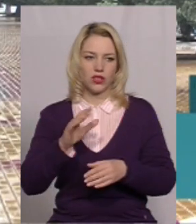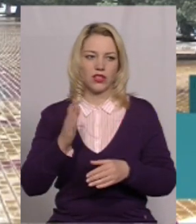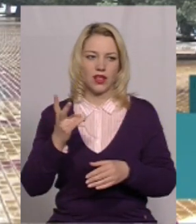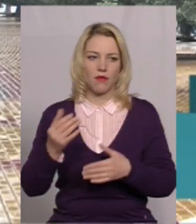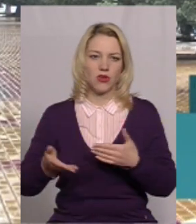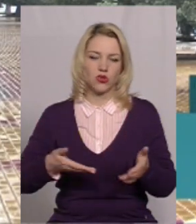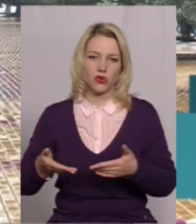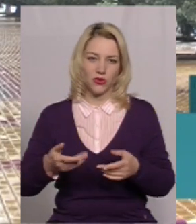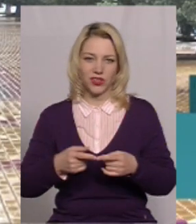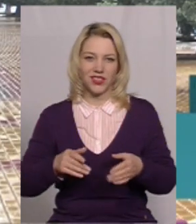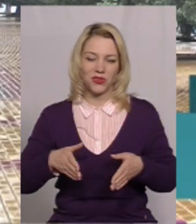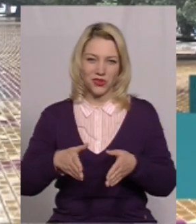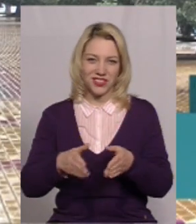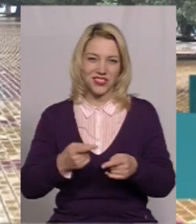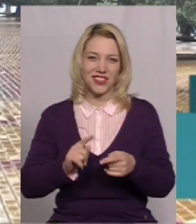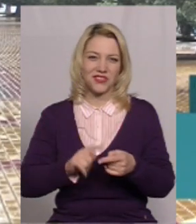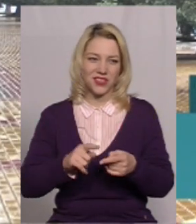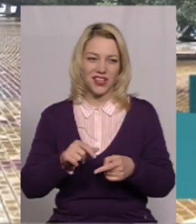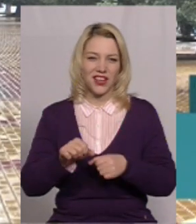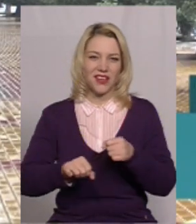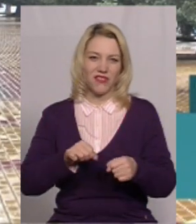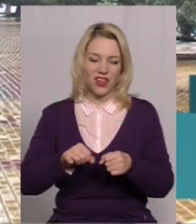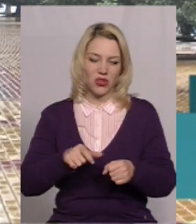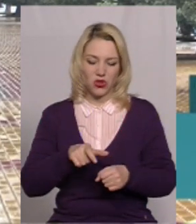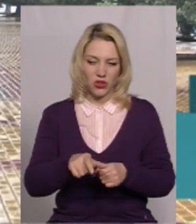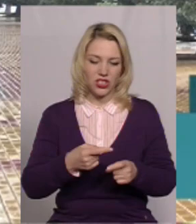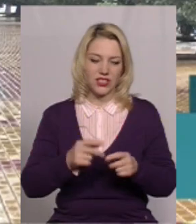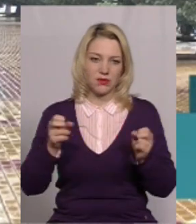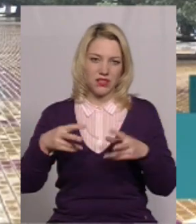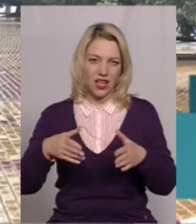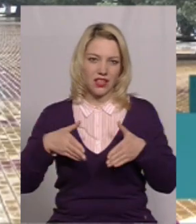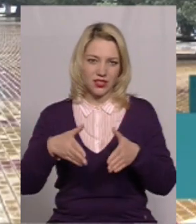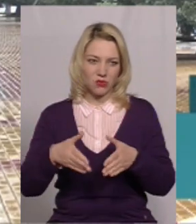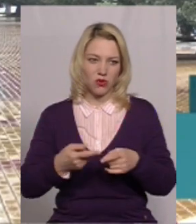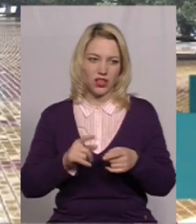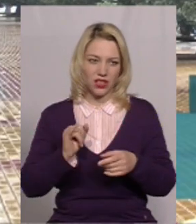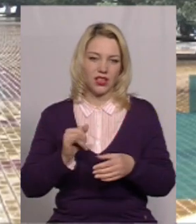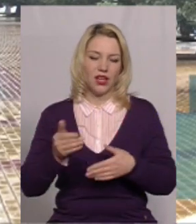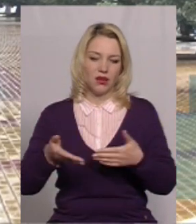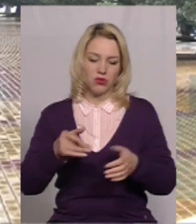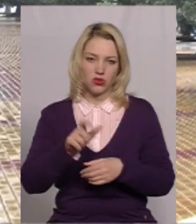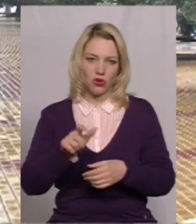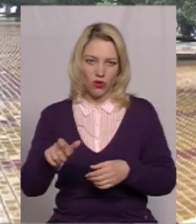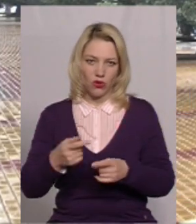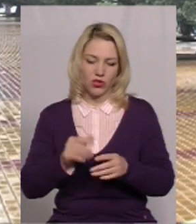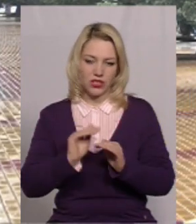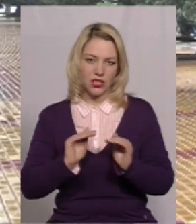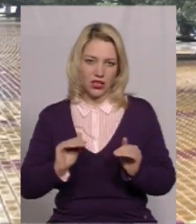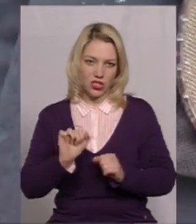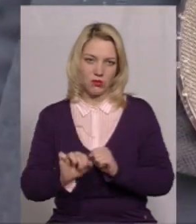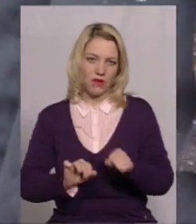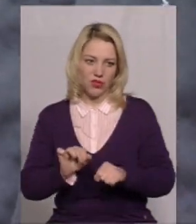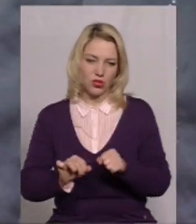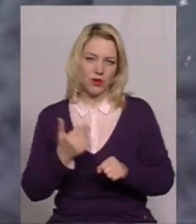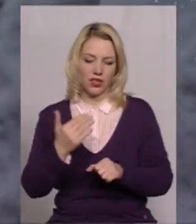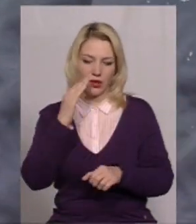міста. Велодоріжка – це спеціальна смуга для руху саме велосипедистів, на які тільки вони і можуть рухатися. Ну і, звісно, пішоходи з дитячими велосипедами та